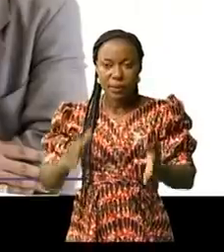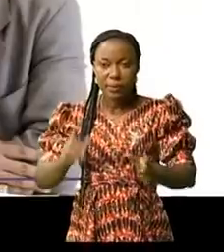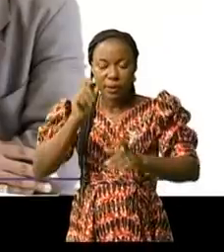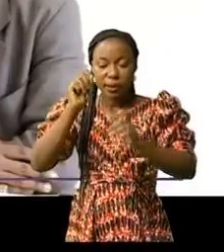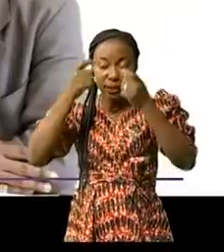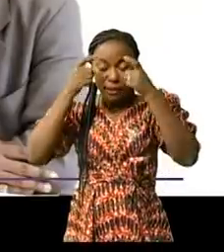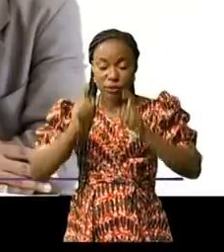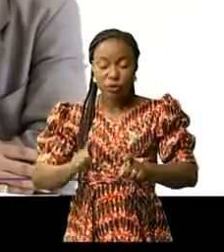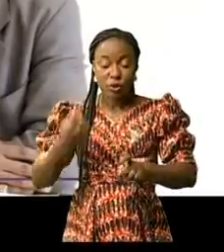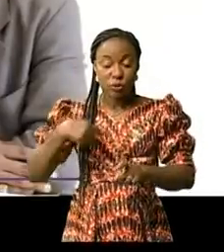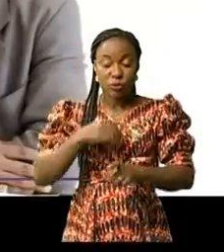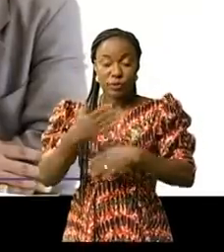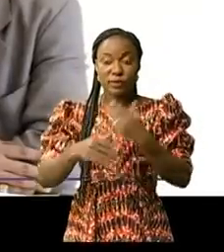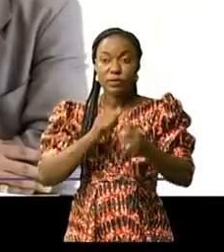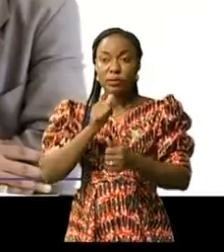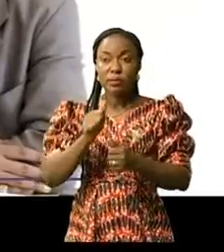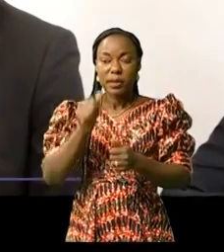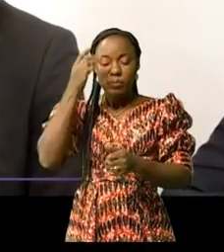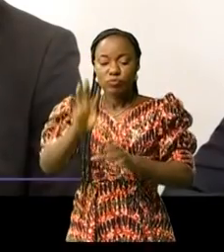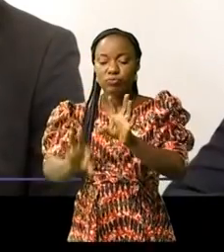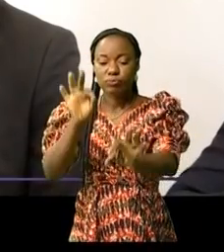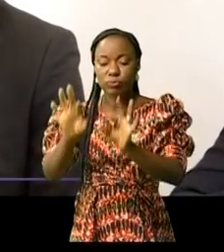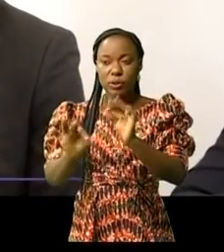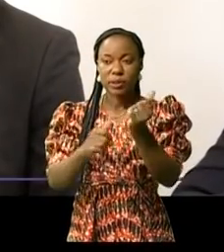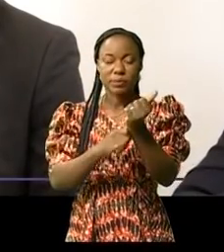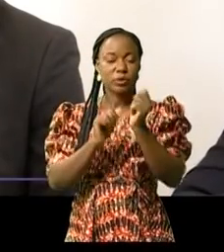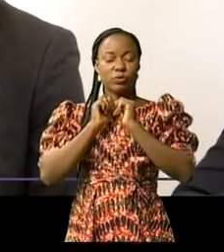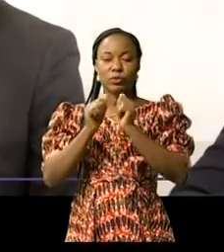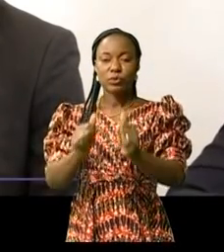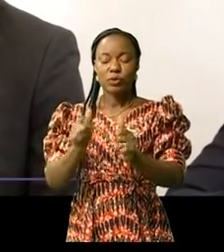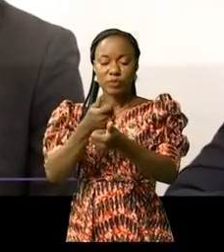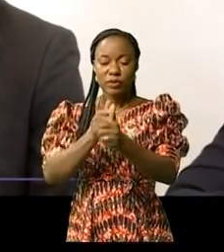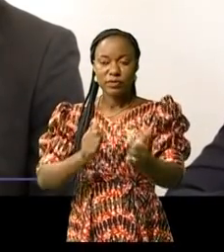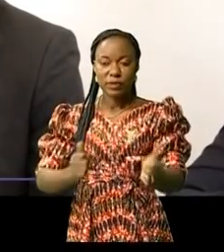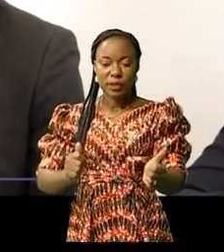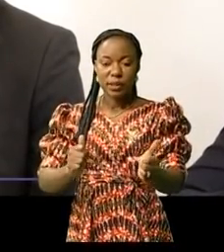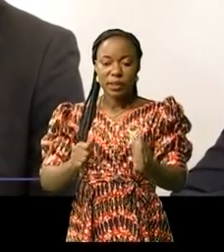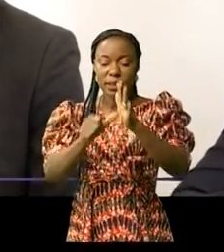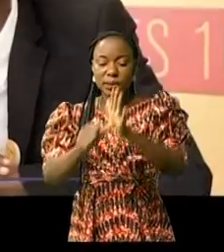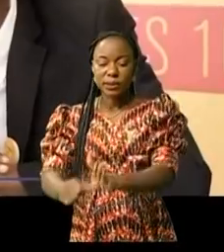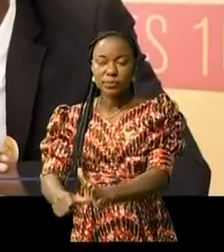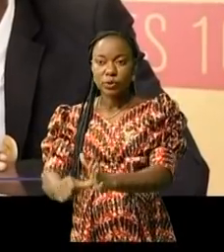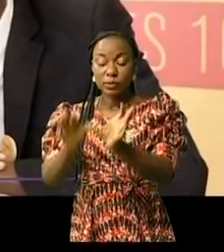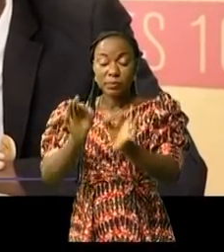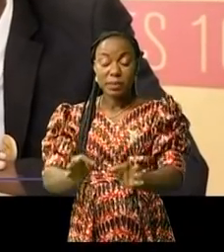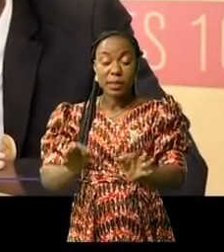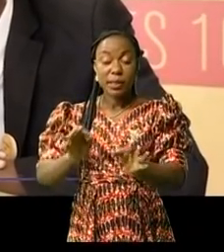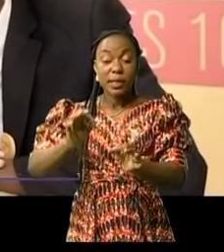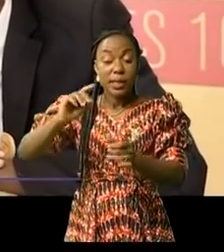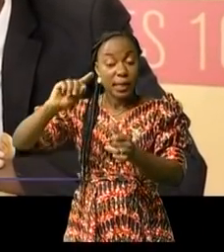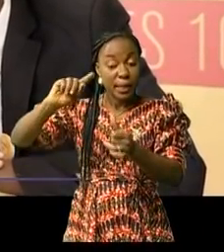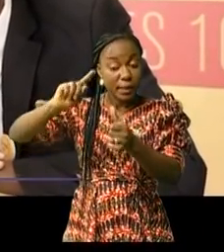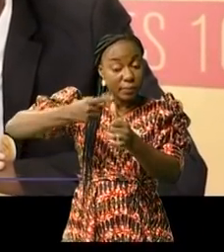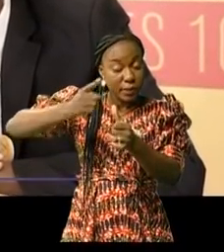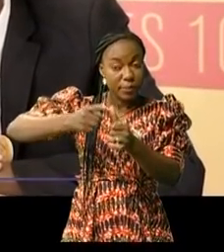nous ne faisons pas en processus de sélection ou des critères pour éviter la discrimination la première série